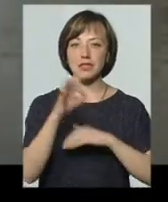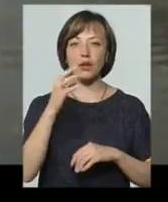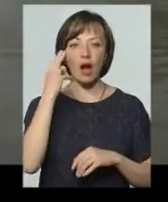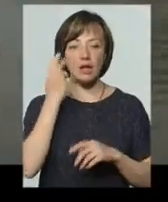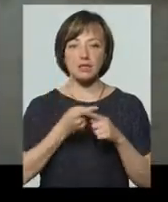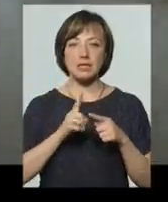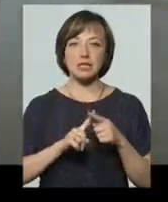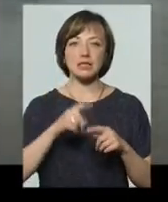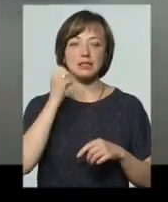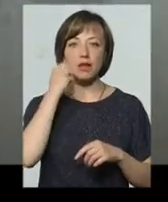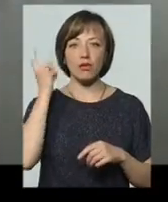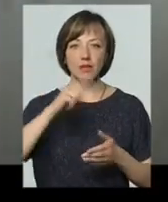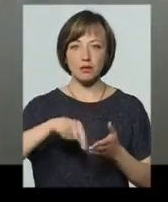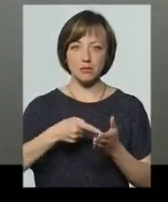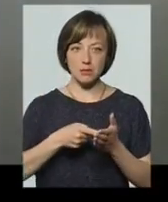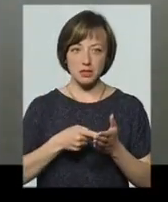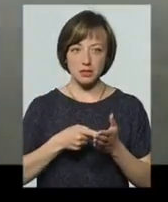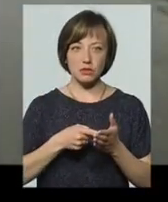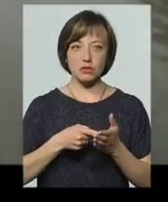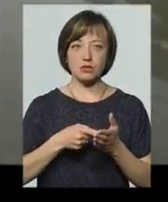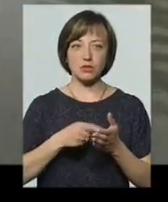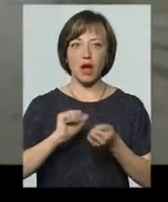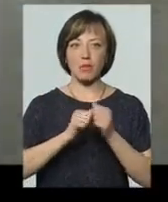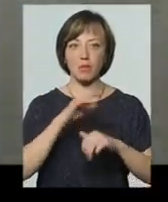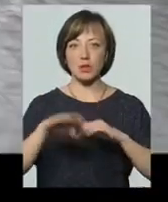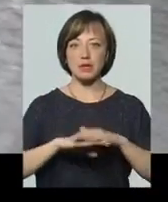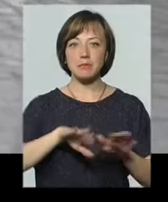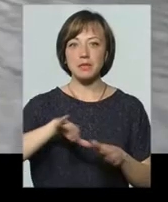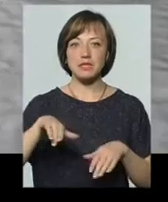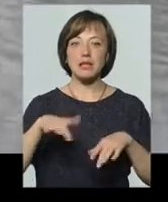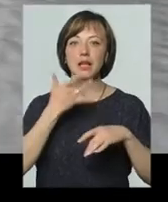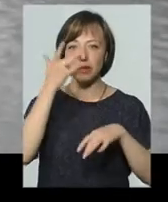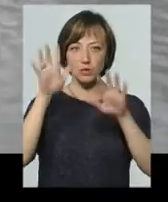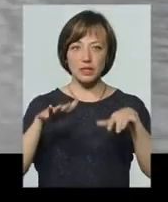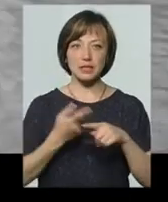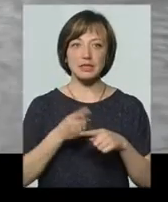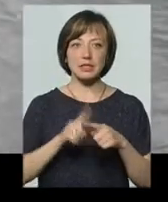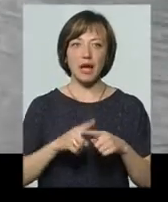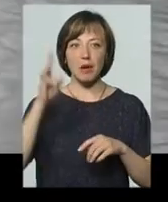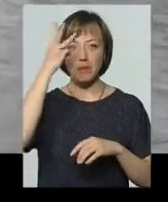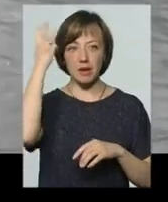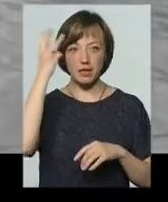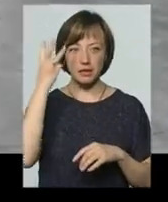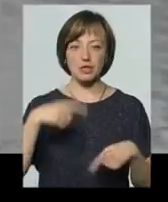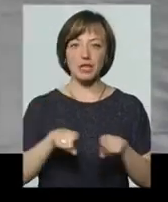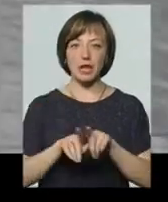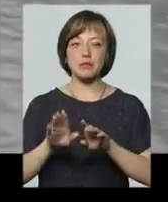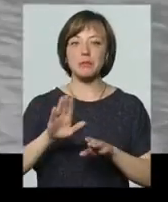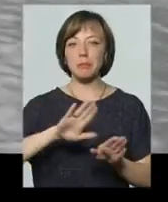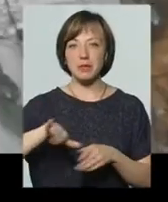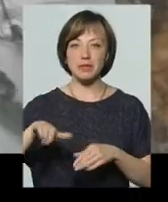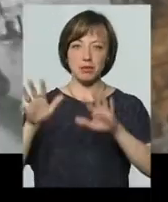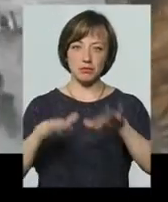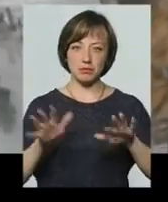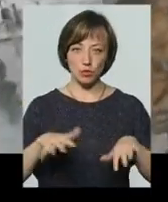Це старовинне місто над Смотричем після літньої зливи. Наступні кадри – це вже обласний центр, теж після проливного